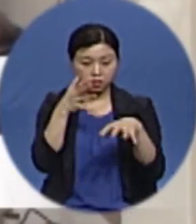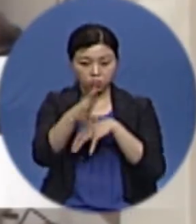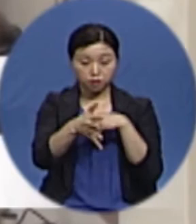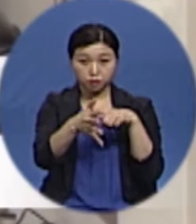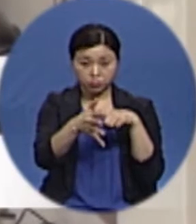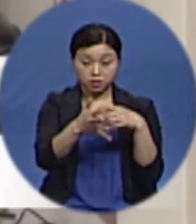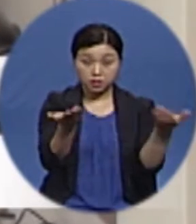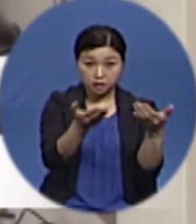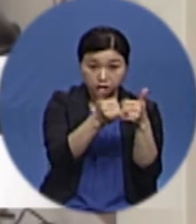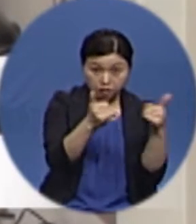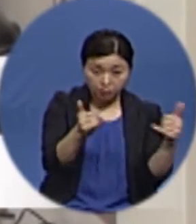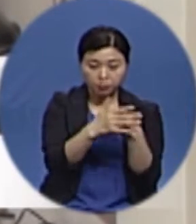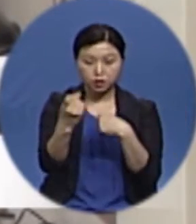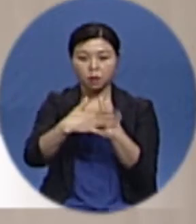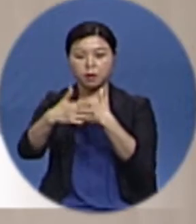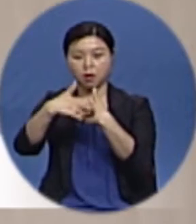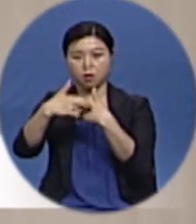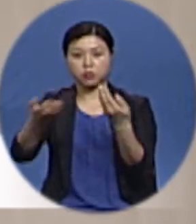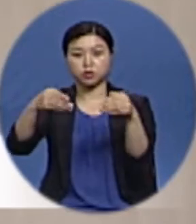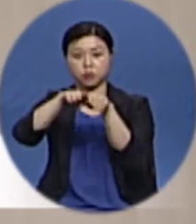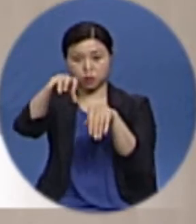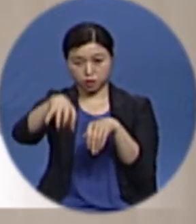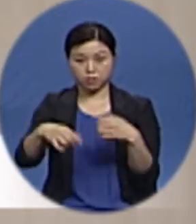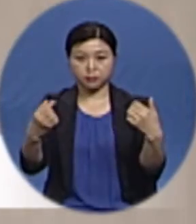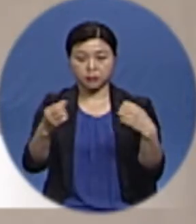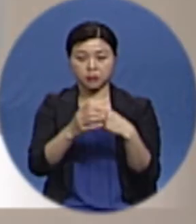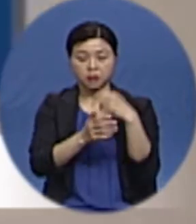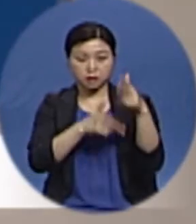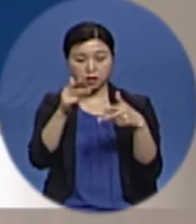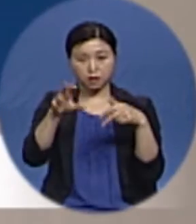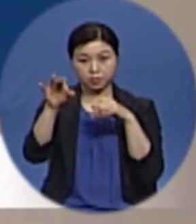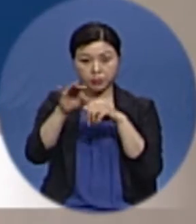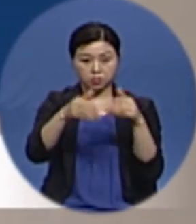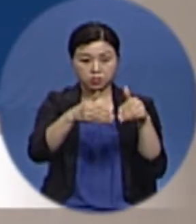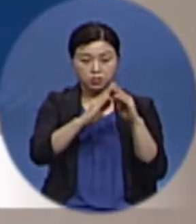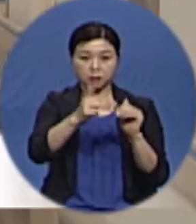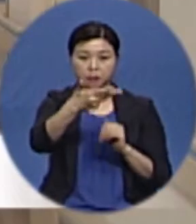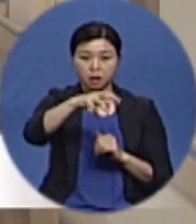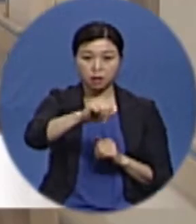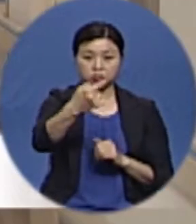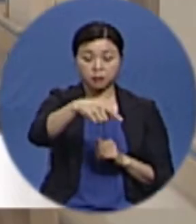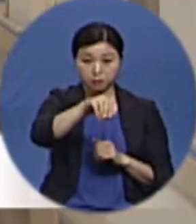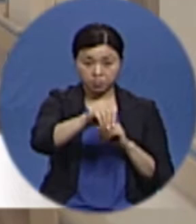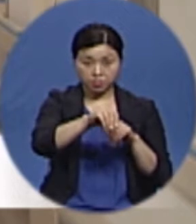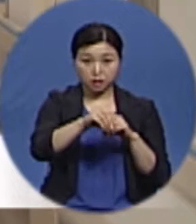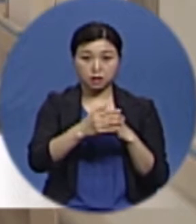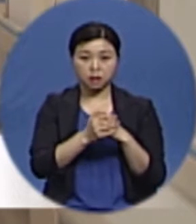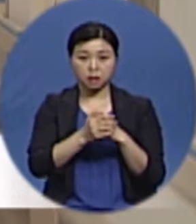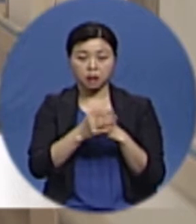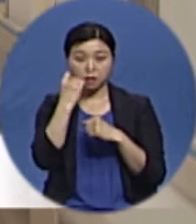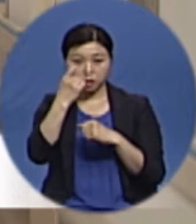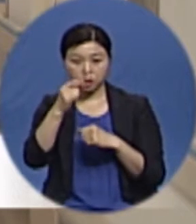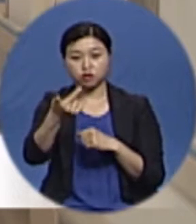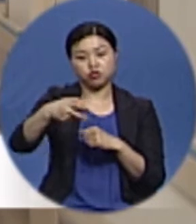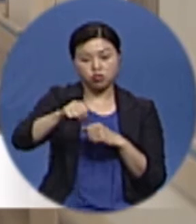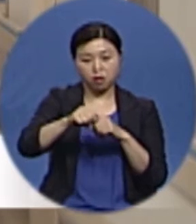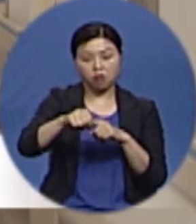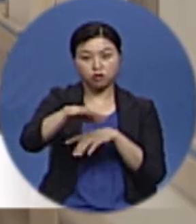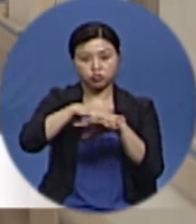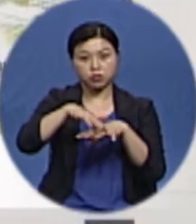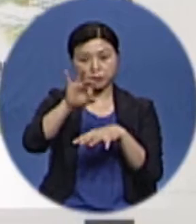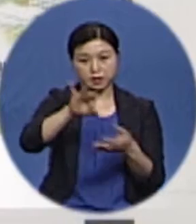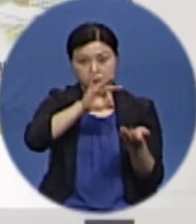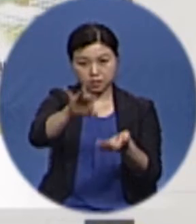인력과 시설을 갖춘 병원급 의료기관이며 사업비는 설치비 8억 1천만 원과 매년 6억 원 정도의 운영비가